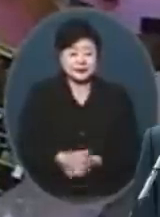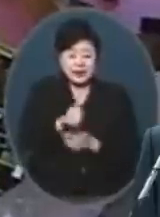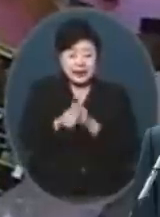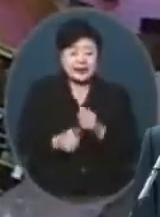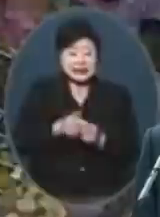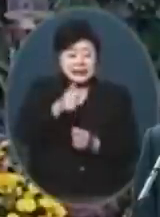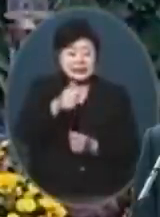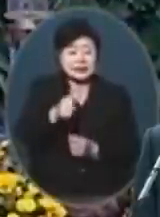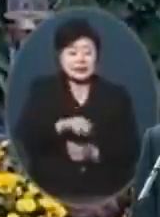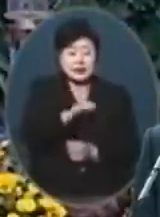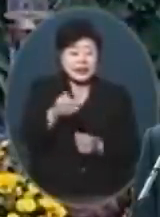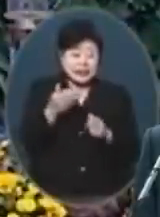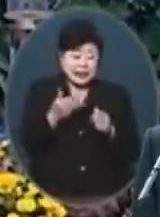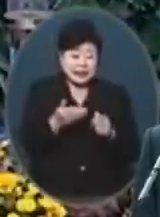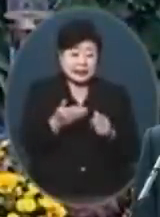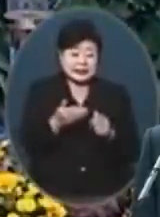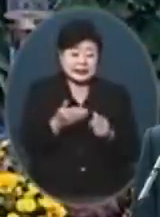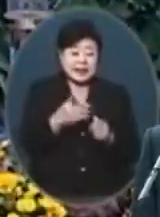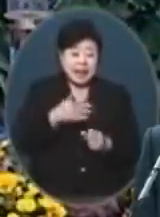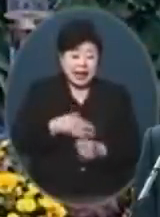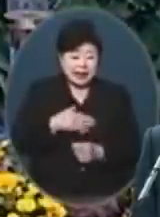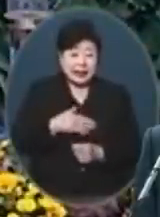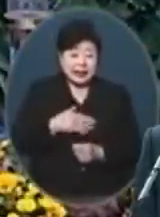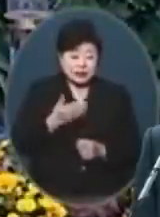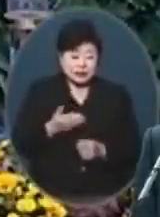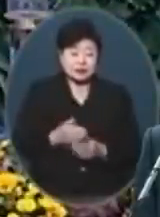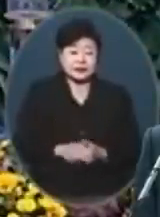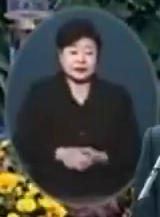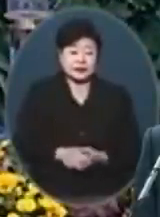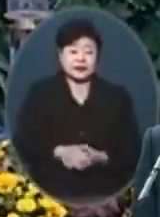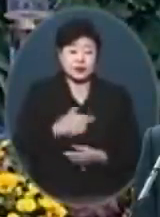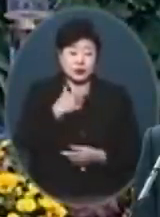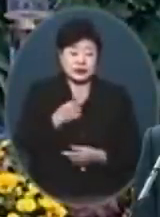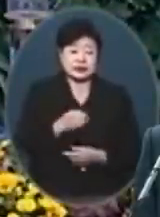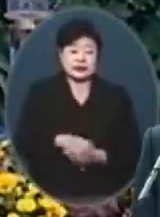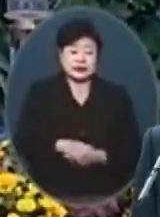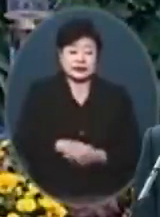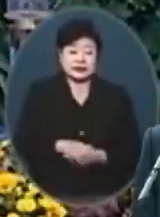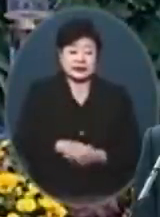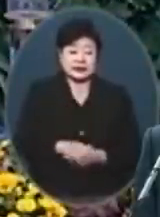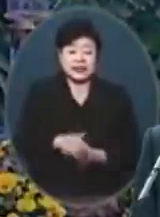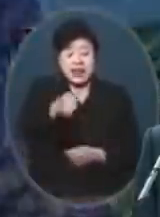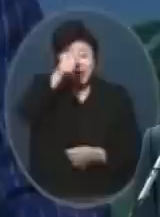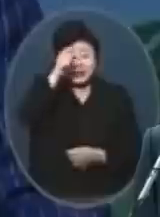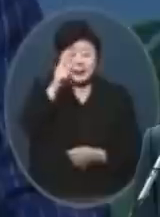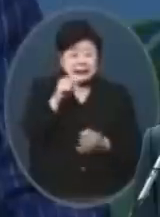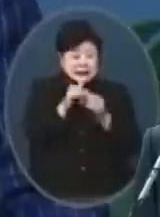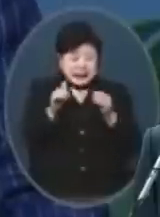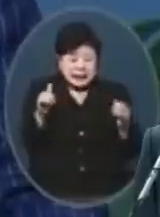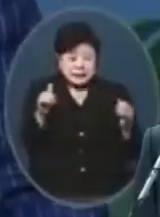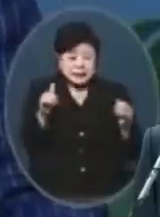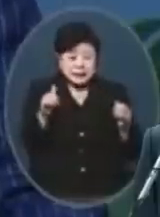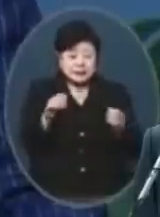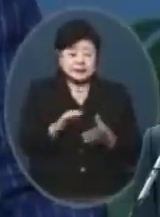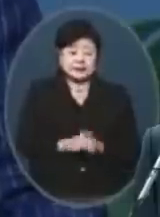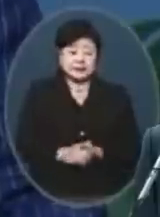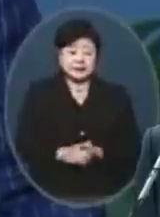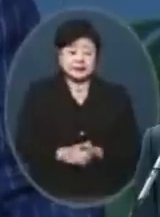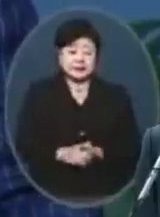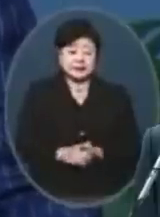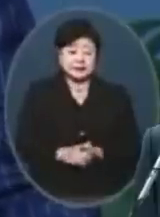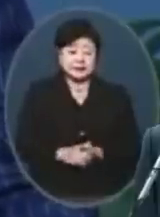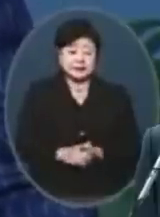하나님이 우리에게 알게 해 주시기 원하시는 것은 아담 한 사람의